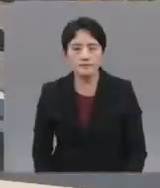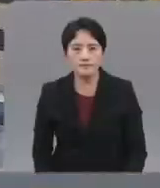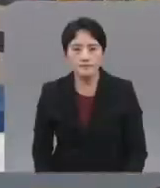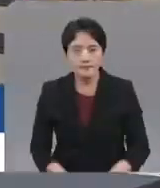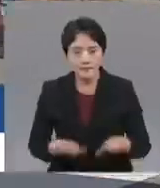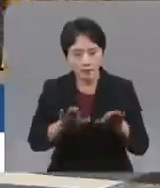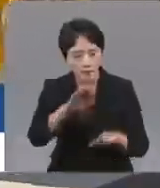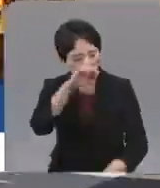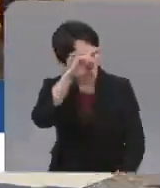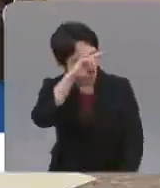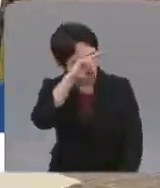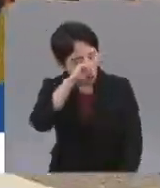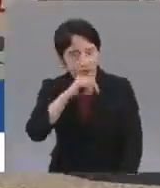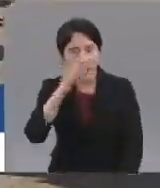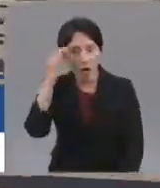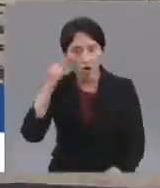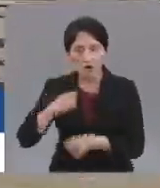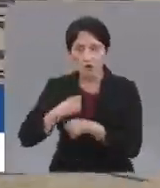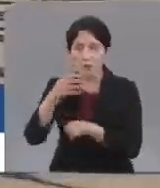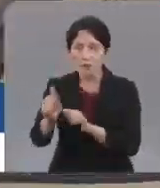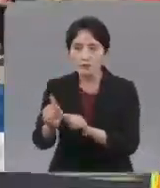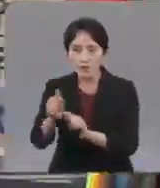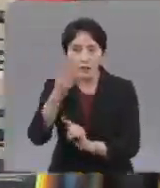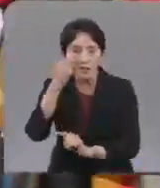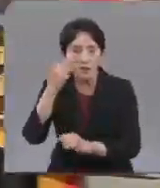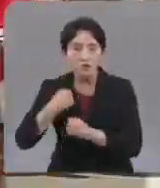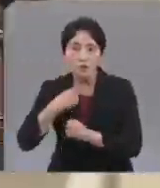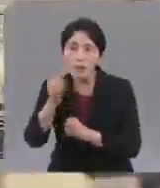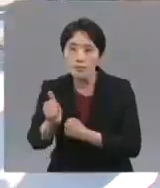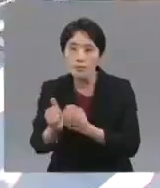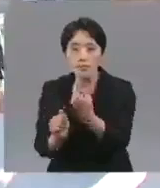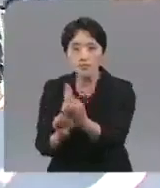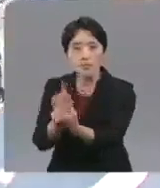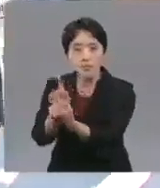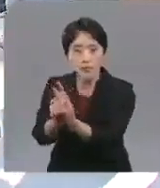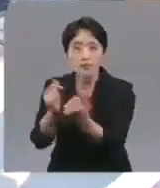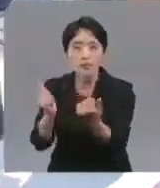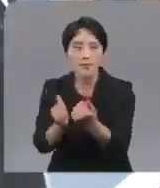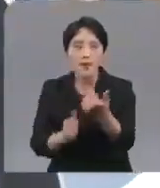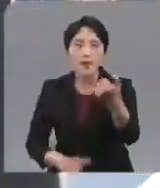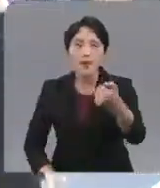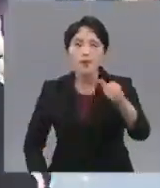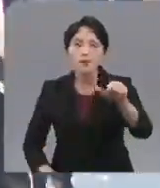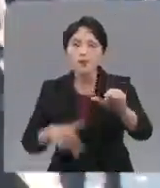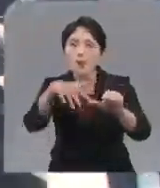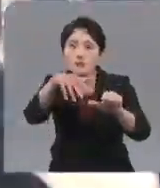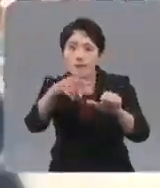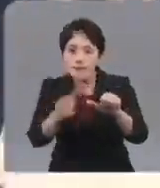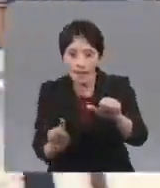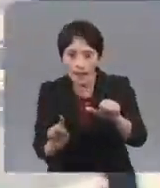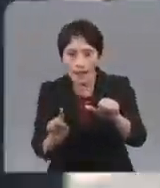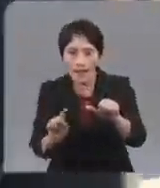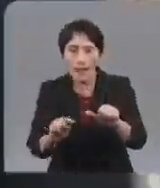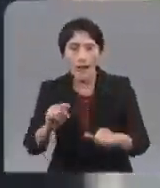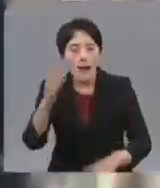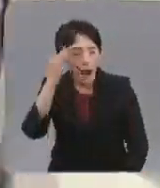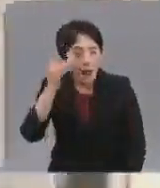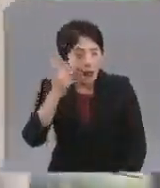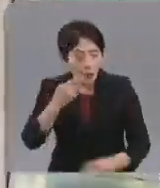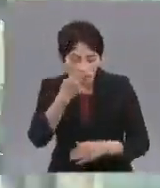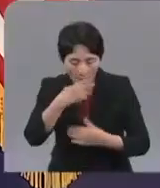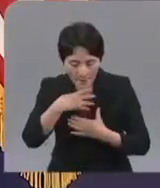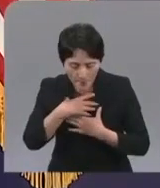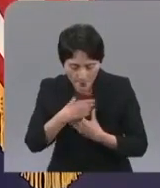عقد وزير الدفاع الكوري الجنوبي شين وان شيك ونظيره الامريكي لويد اوستين اليوم الاثنين في